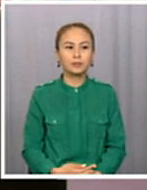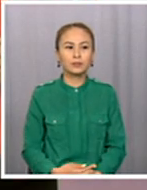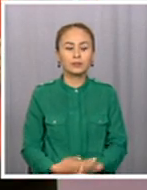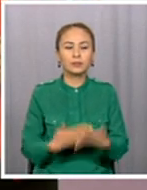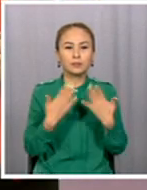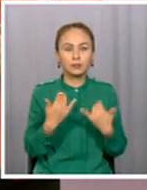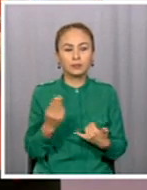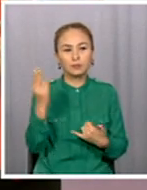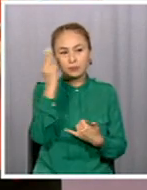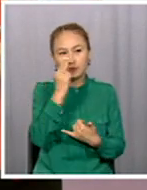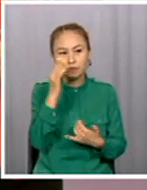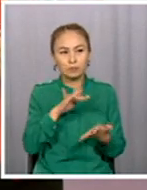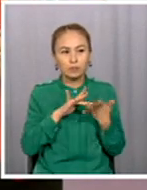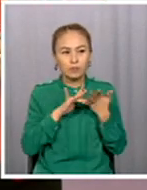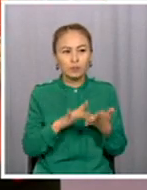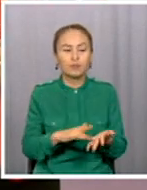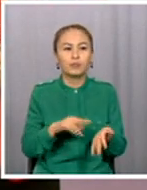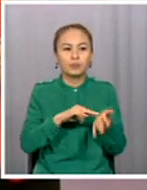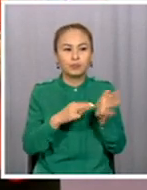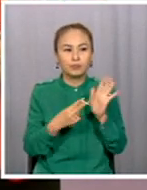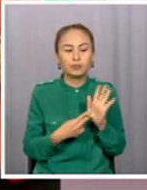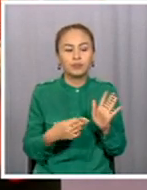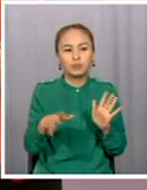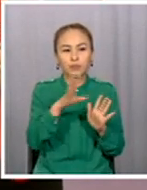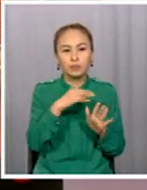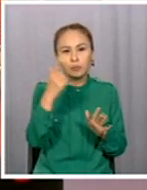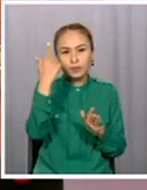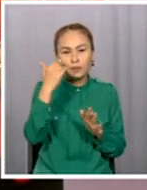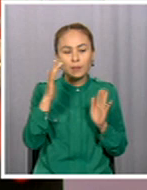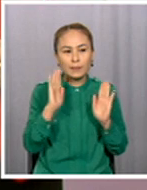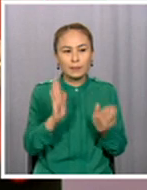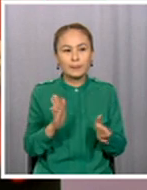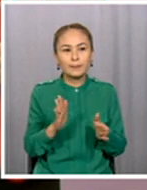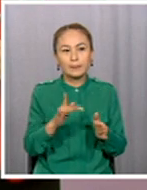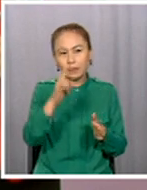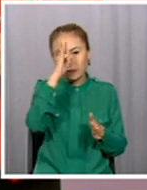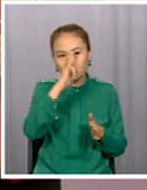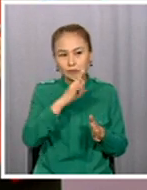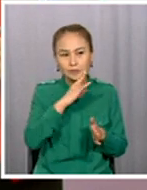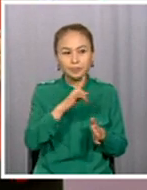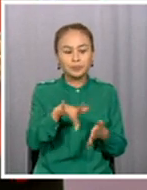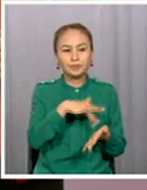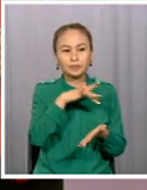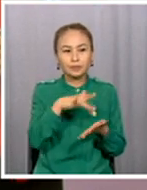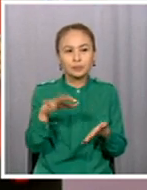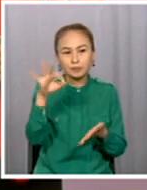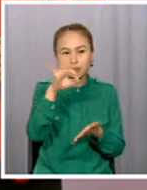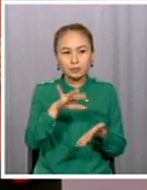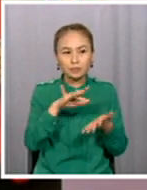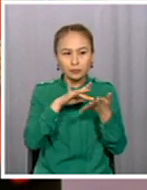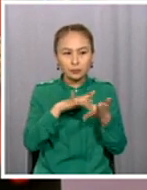Бүгінгі сабақта туристік бағытты жоспарлаудың мәнін білесіңдер. Қазақстан қалалары бойынша